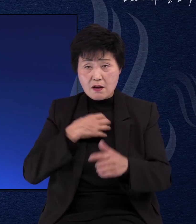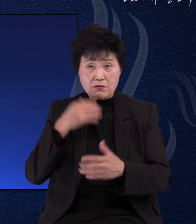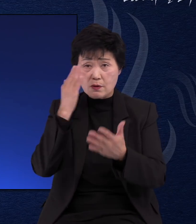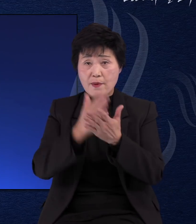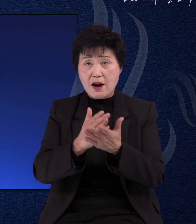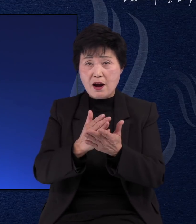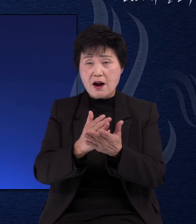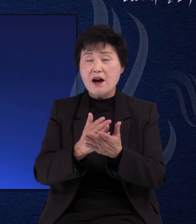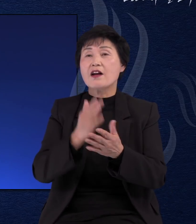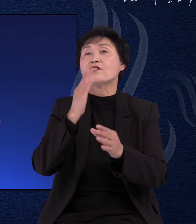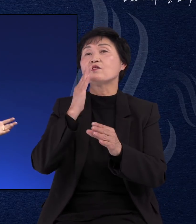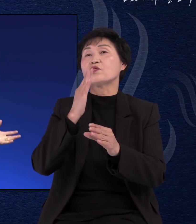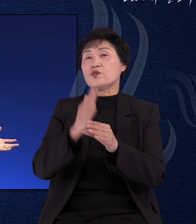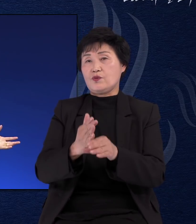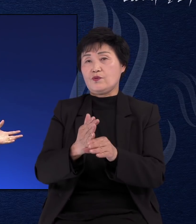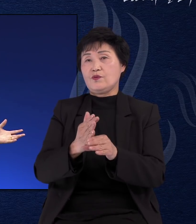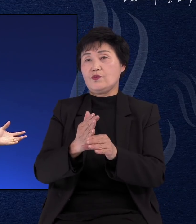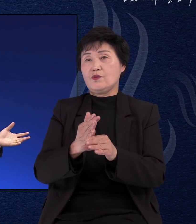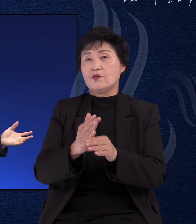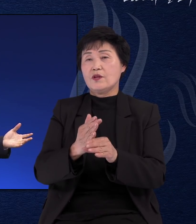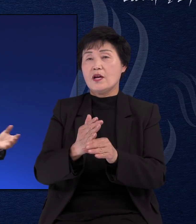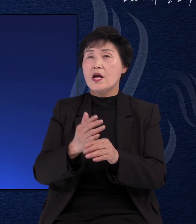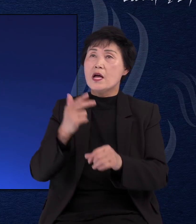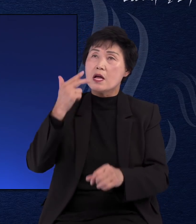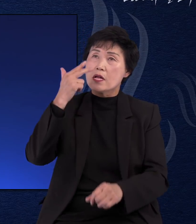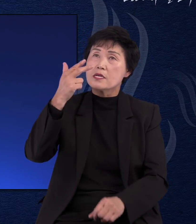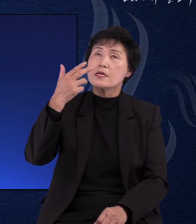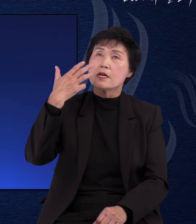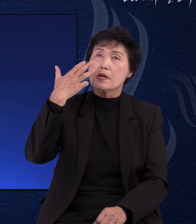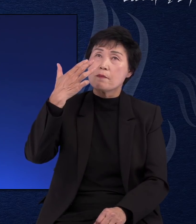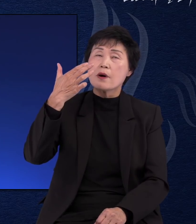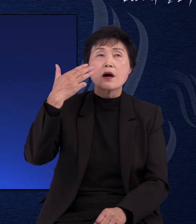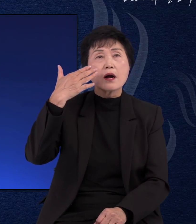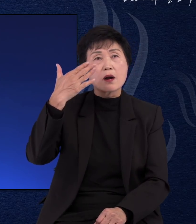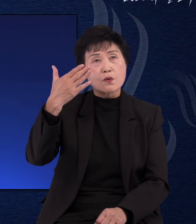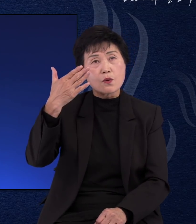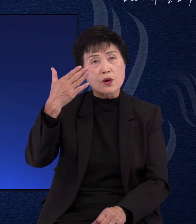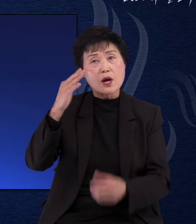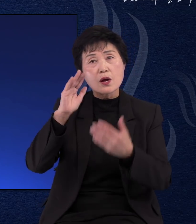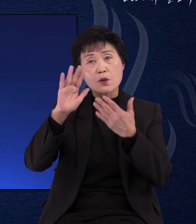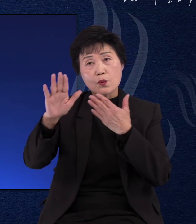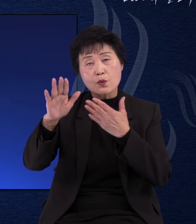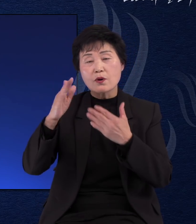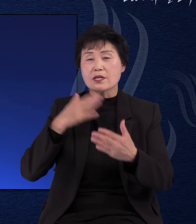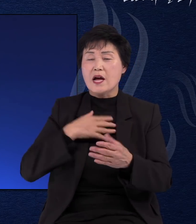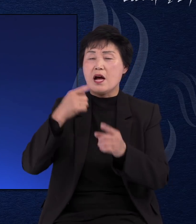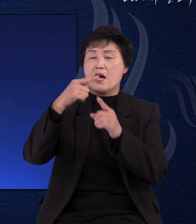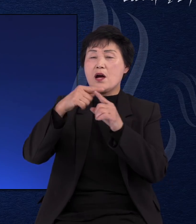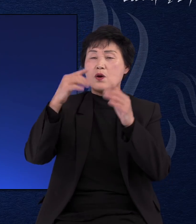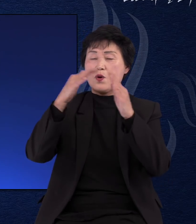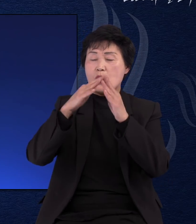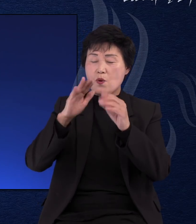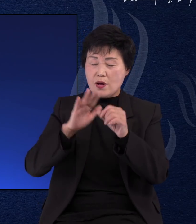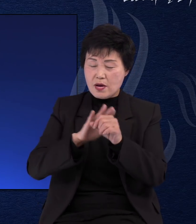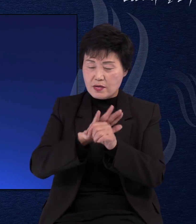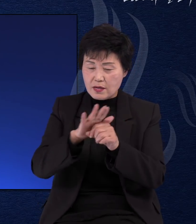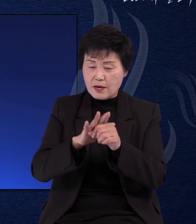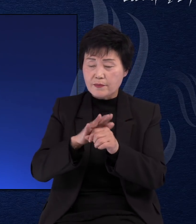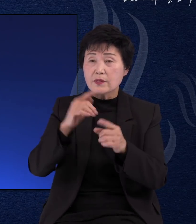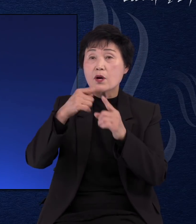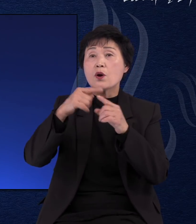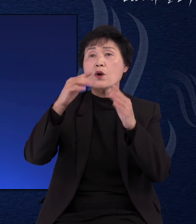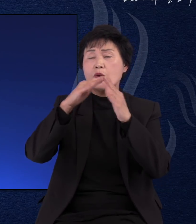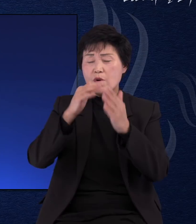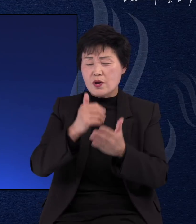그러는 중에 7개월, 8개월, 9개월이 지나가는데, 저는 교회를 사랑합니다. 교회를 섬기고 싶은 마음이